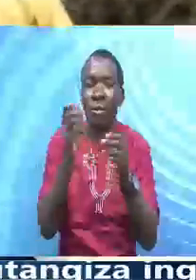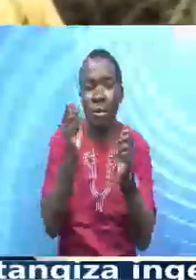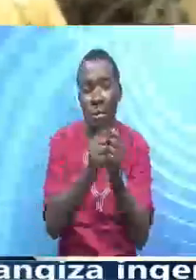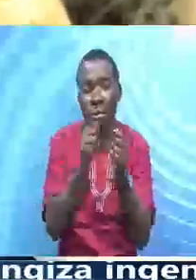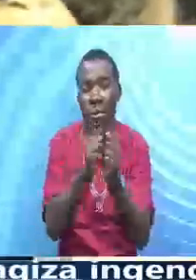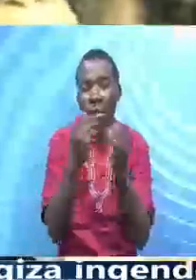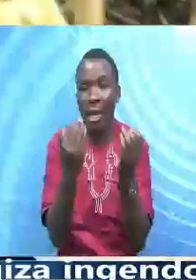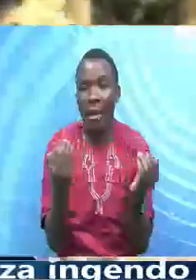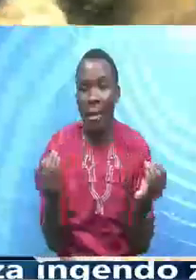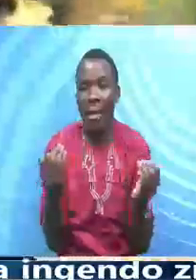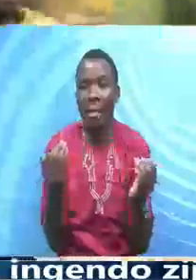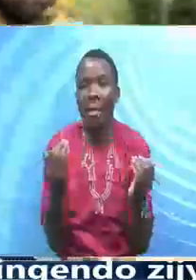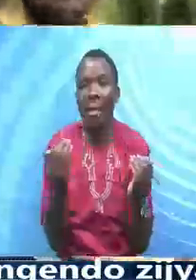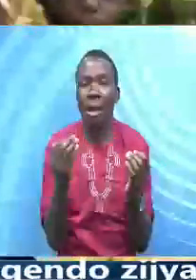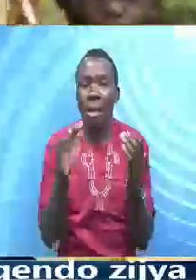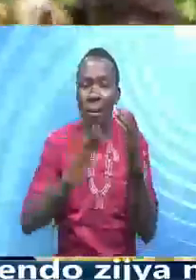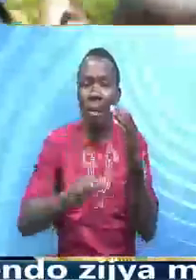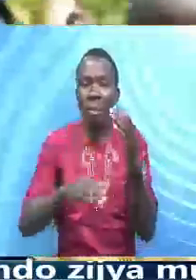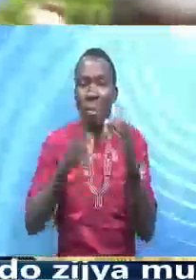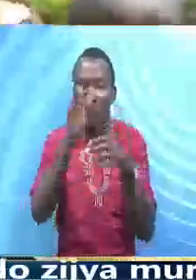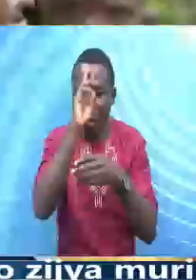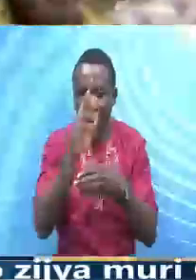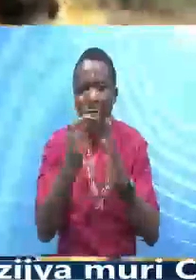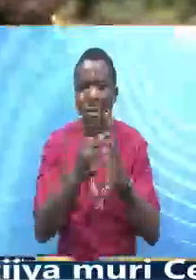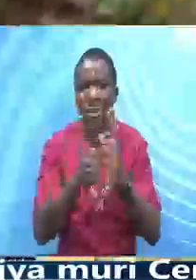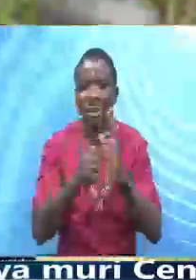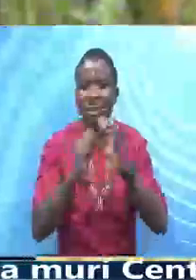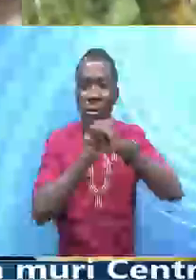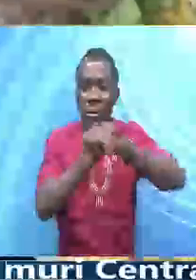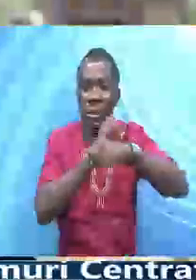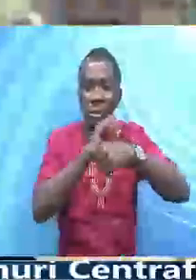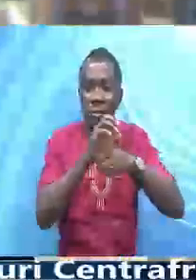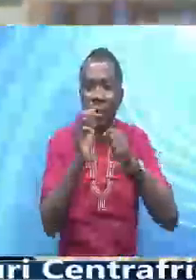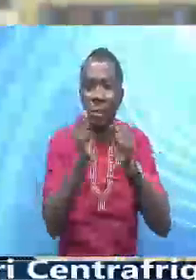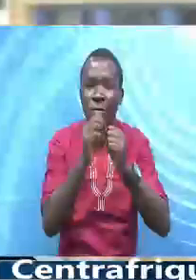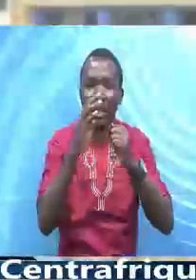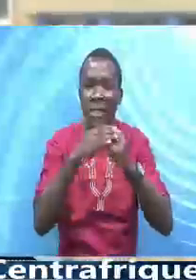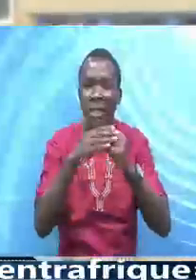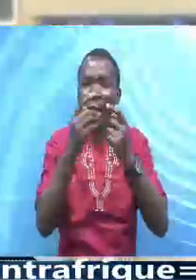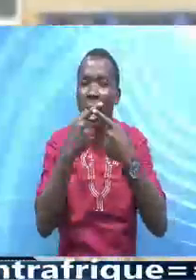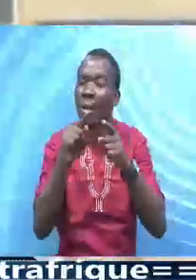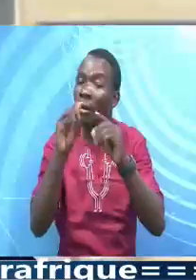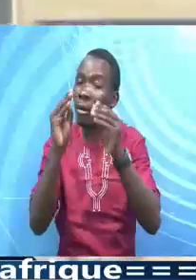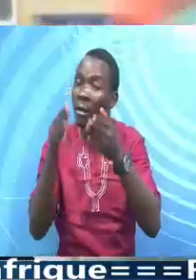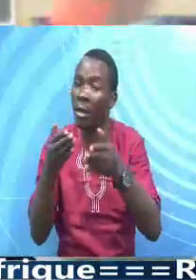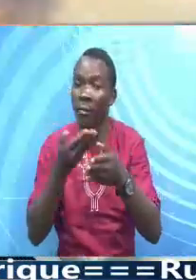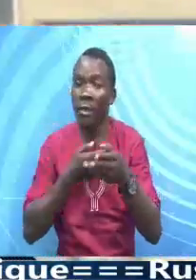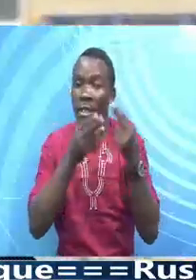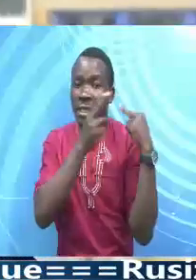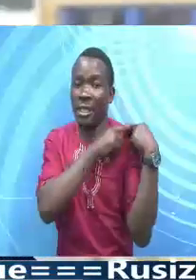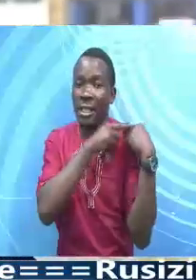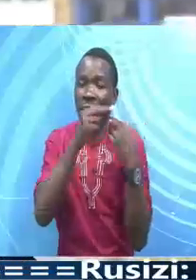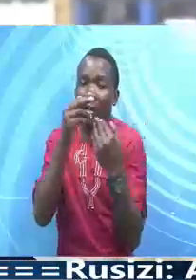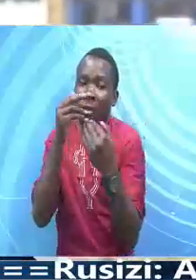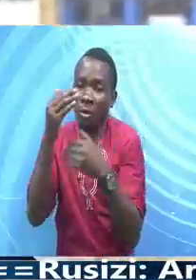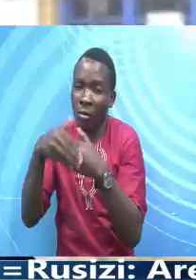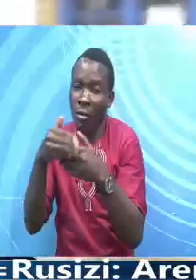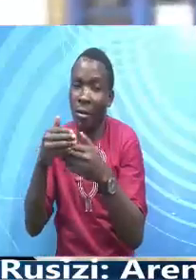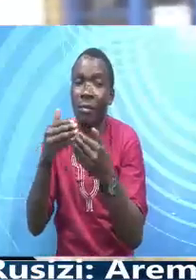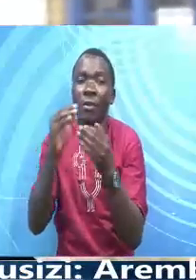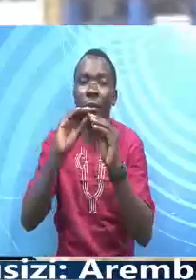bo kubahiriza amabwiriza kwirinda icyorezo cya COVID-19 ariko ngo nk'abarimu bafite inshingano zo kuba hafi ndetse no kubatoza ibi baha icyizere